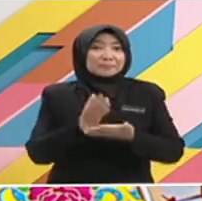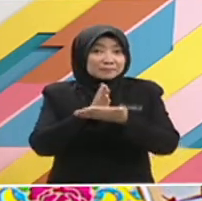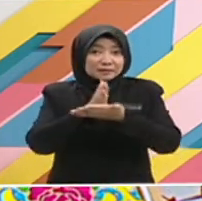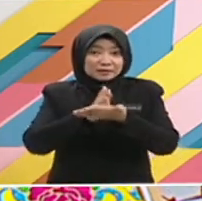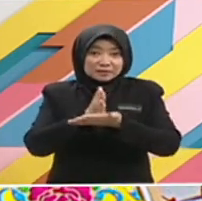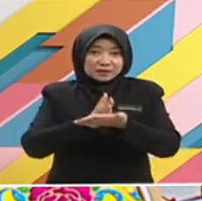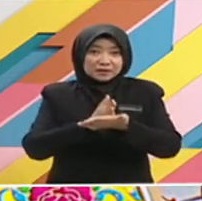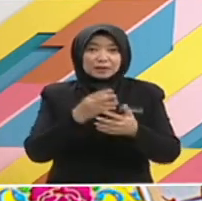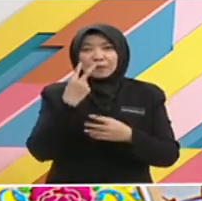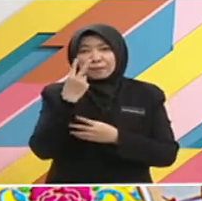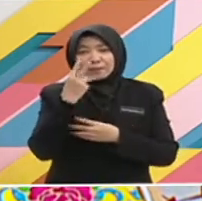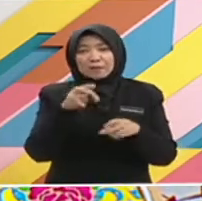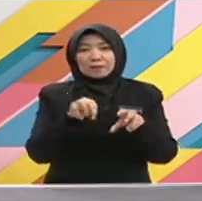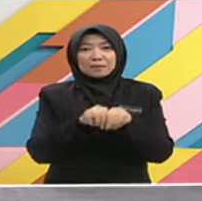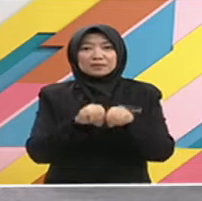nampak bentuk itu simetri. Ya.